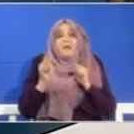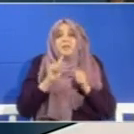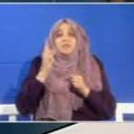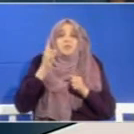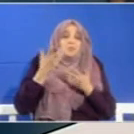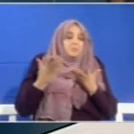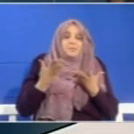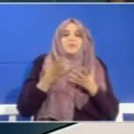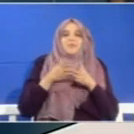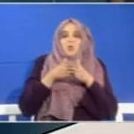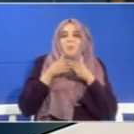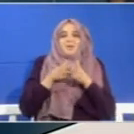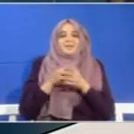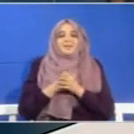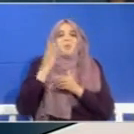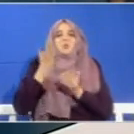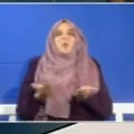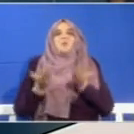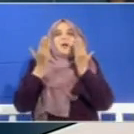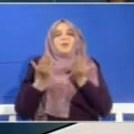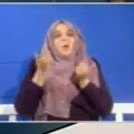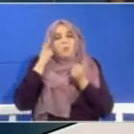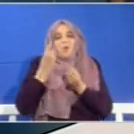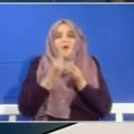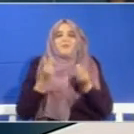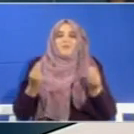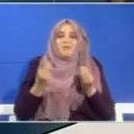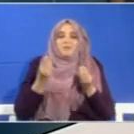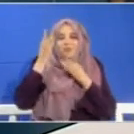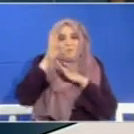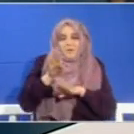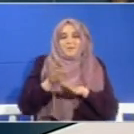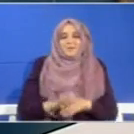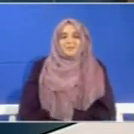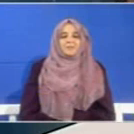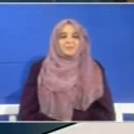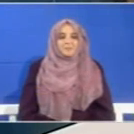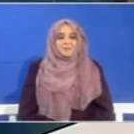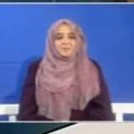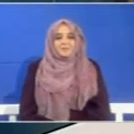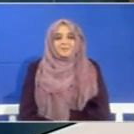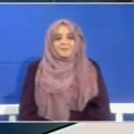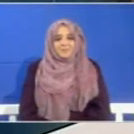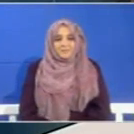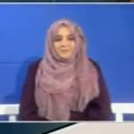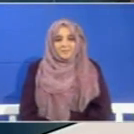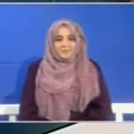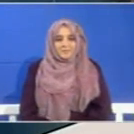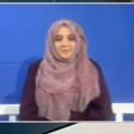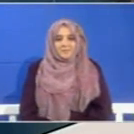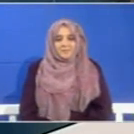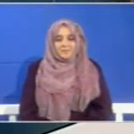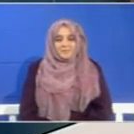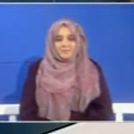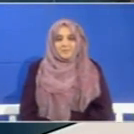الله امين. ادعي لنا الشيخ ادعي لي الوليدات ان شاء الله بالصلاح. ربي يحفظكم ان شاء الله. شكرا سيدة ام نجيم، بارك الله فيك يا دولة الشيخ ان شاء